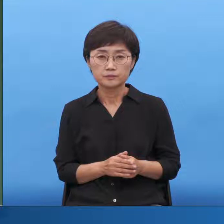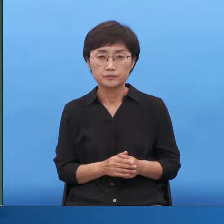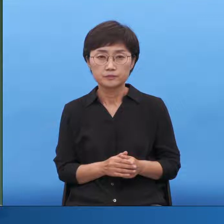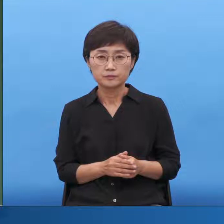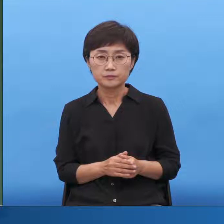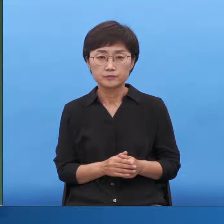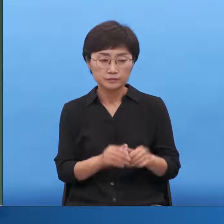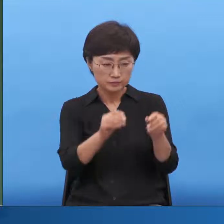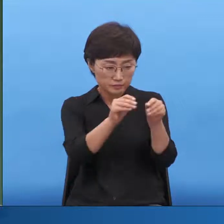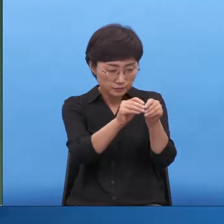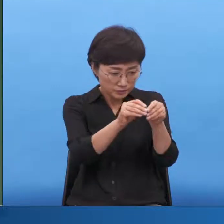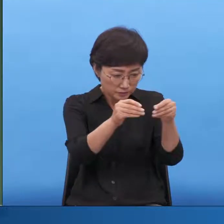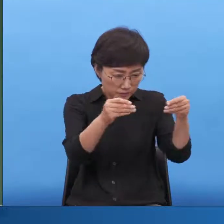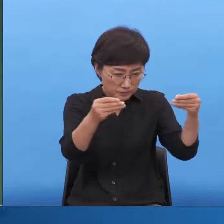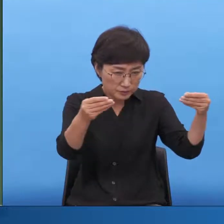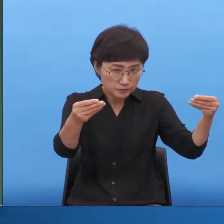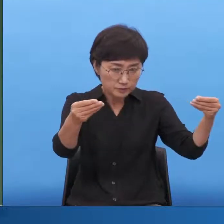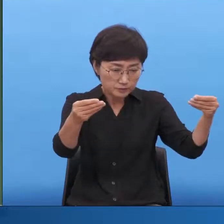중요한 강대국의